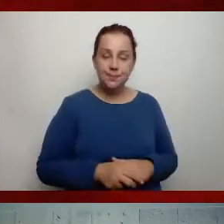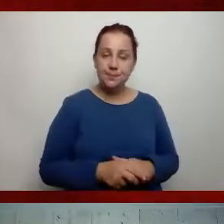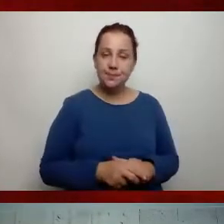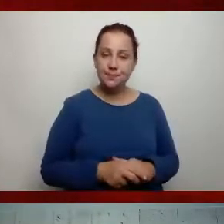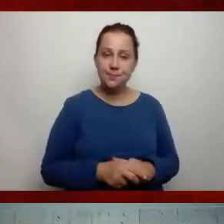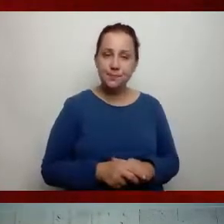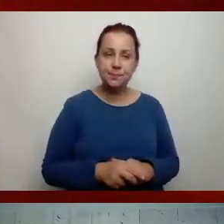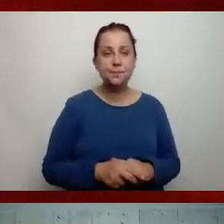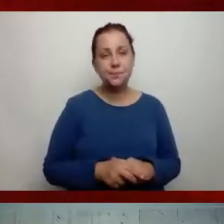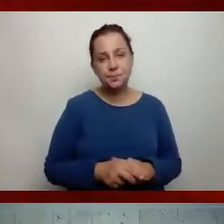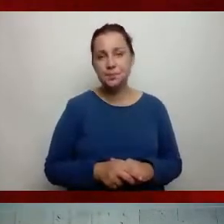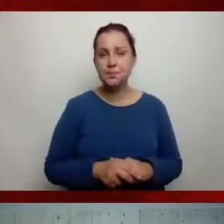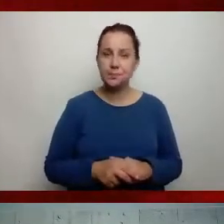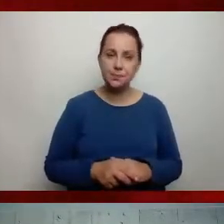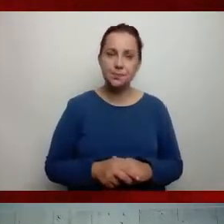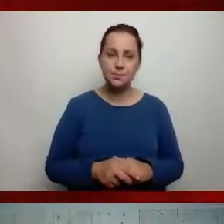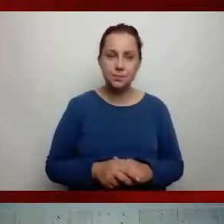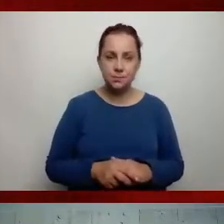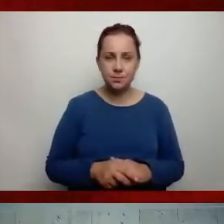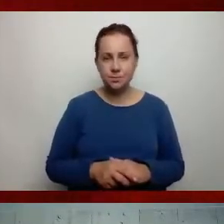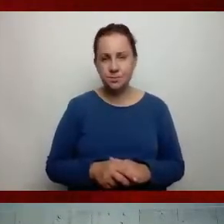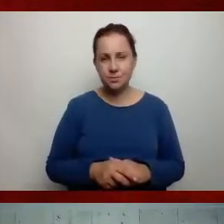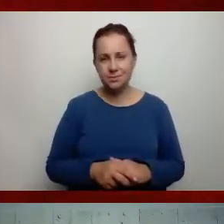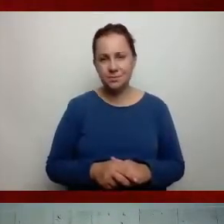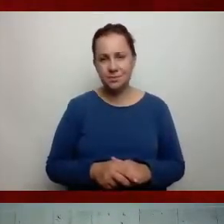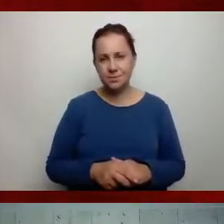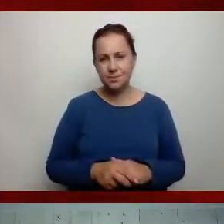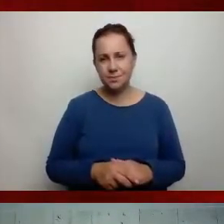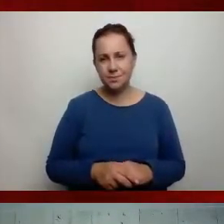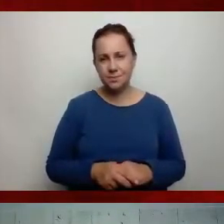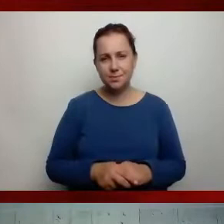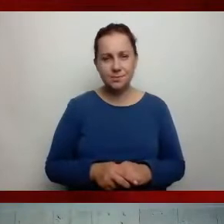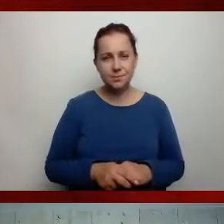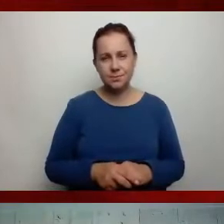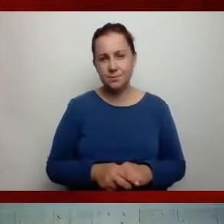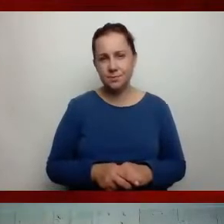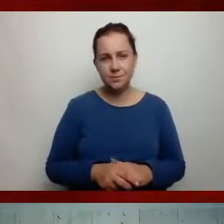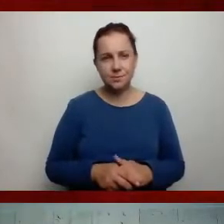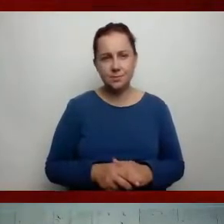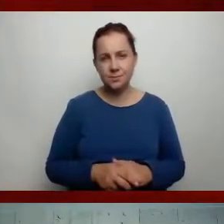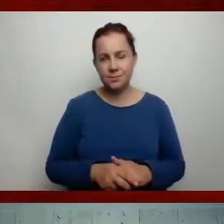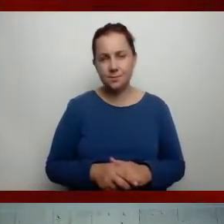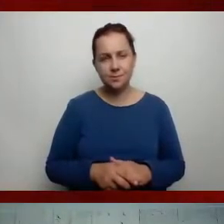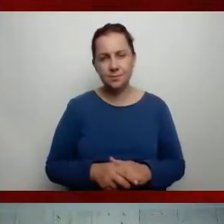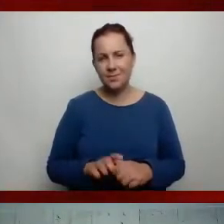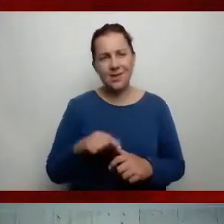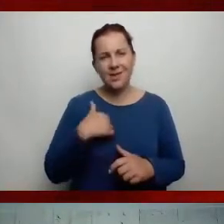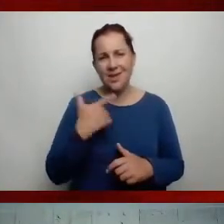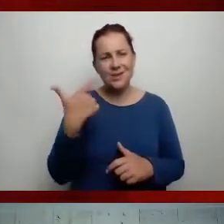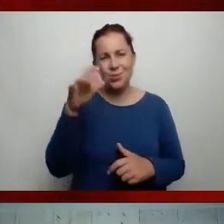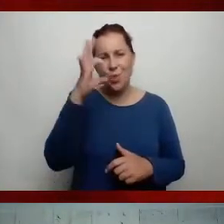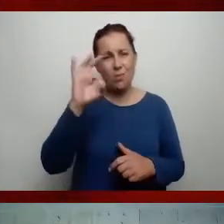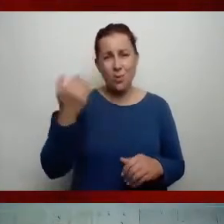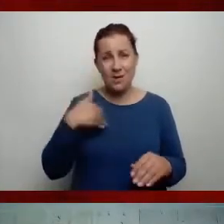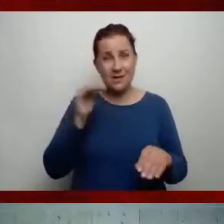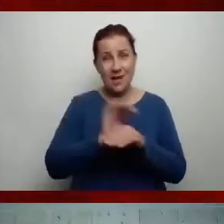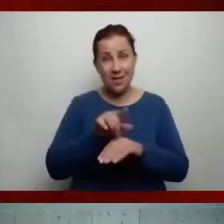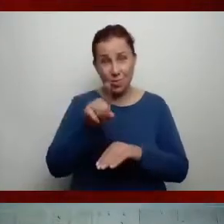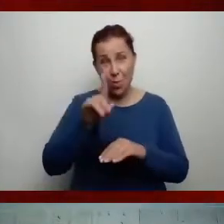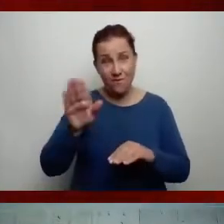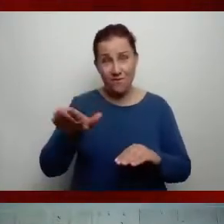Na swój sposób tak, to chociaż no właśnie ja tak no, nie do końca się w 100% zgadzam z tą